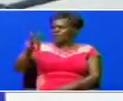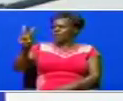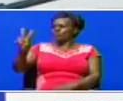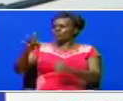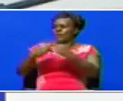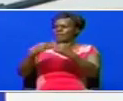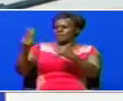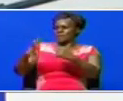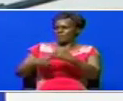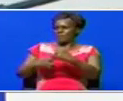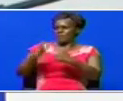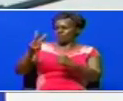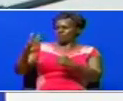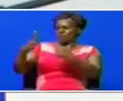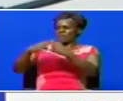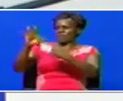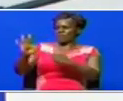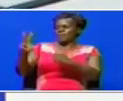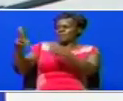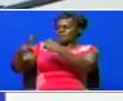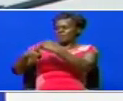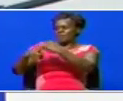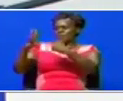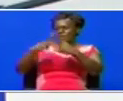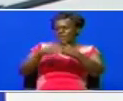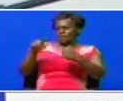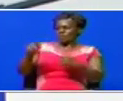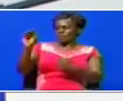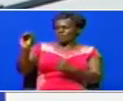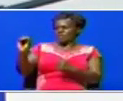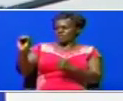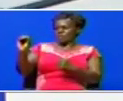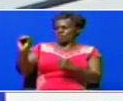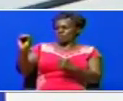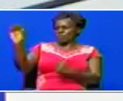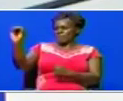287, 293, that's 79.90%.